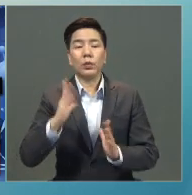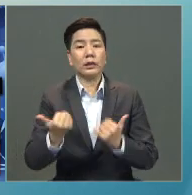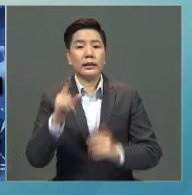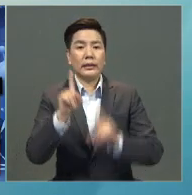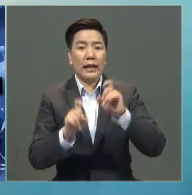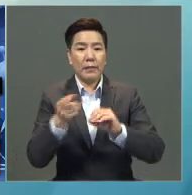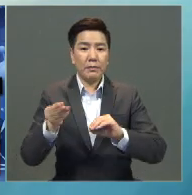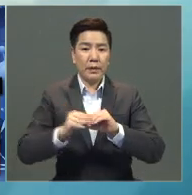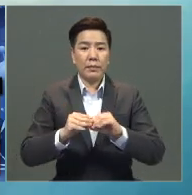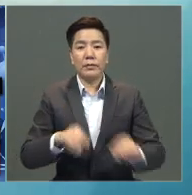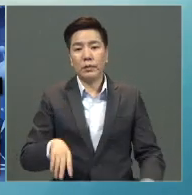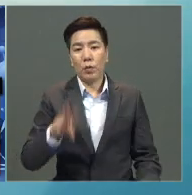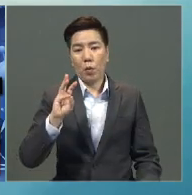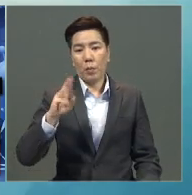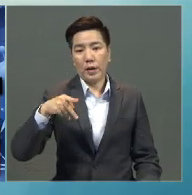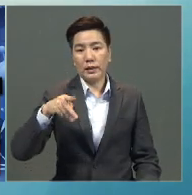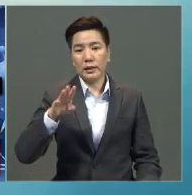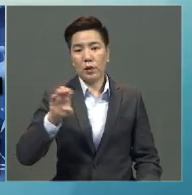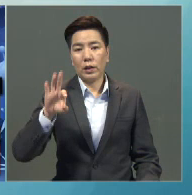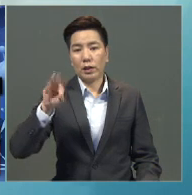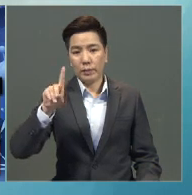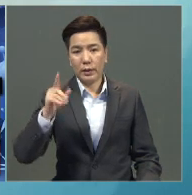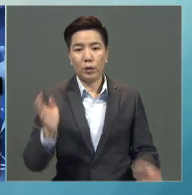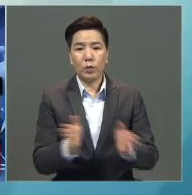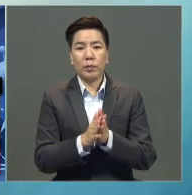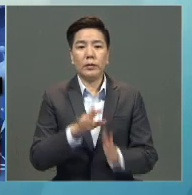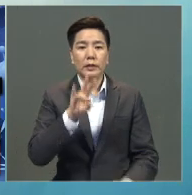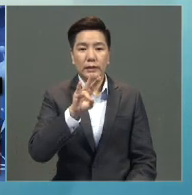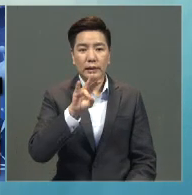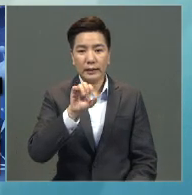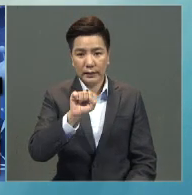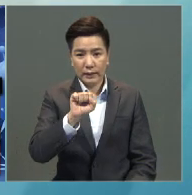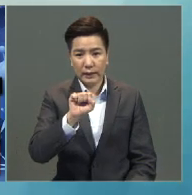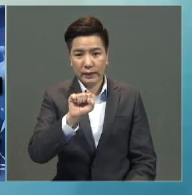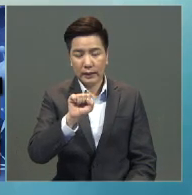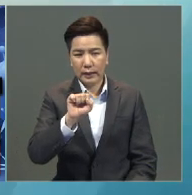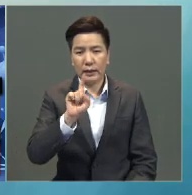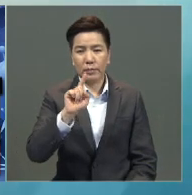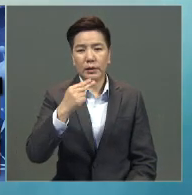วันหนึ่งล้านคนเนี่ยที่ว่าในตอนนี้คือสิ่งที่เกิดขึ้นแล้วก็เสียชีวิตเพิ่มขึ้น6491นะครับเป็นอีก 180